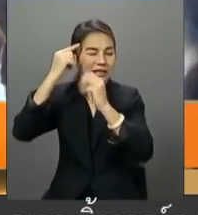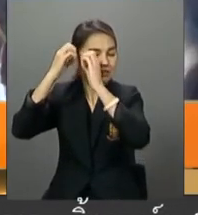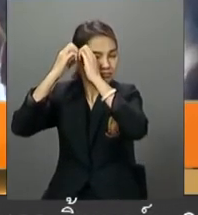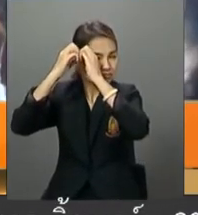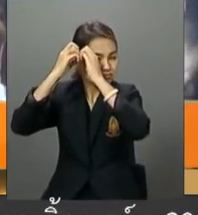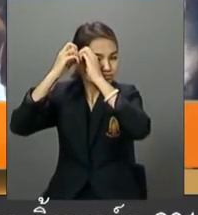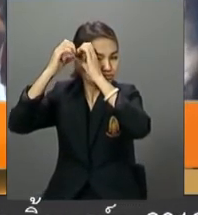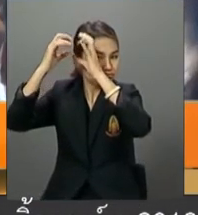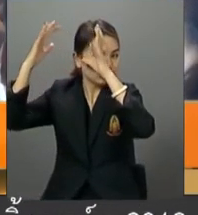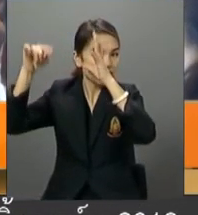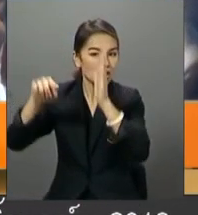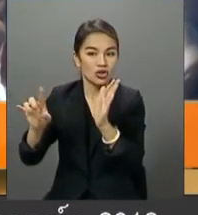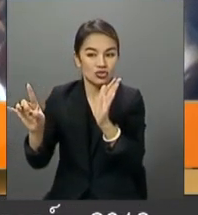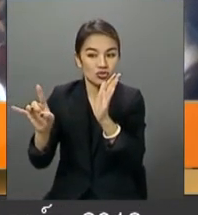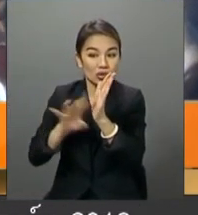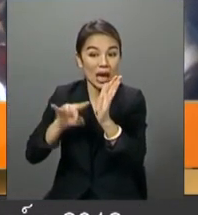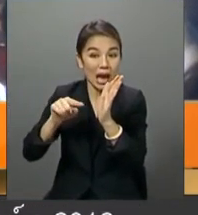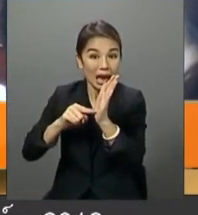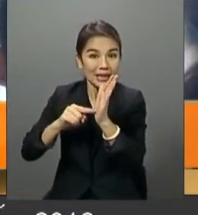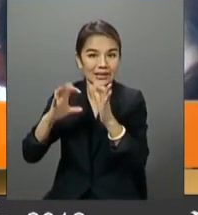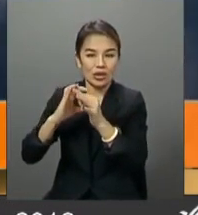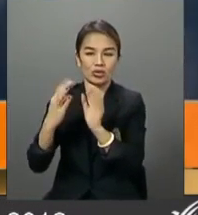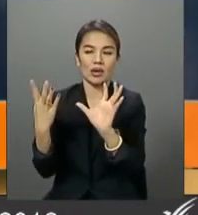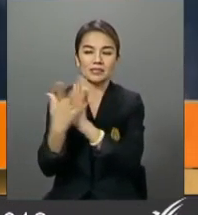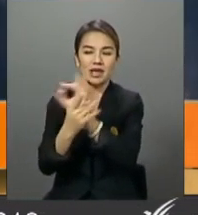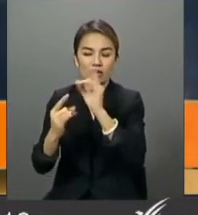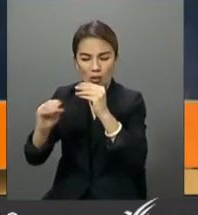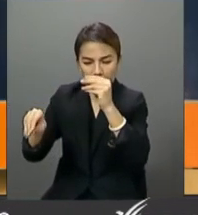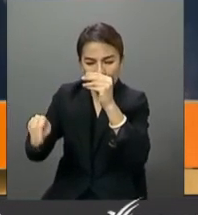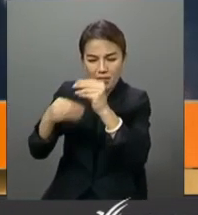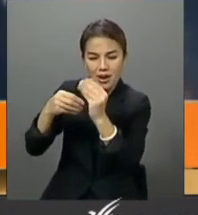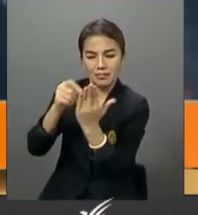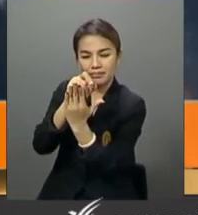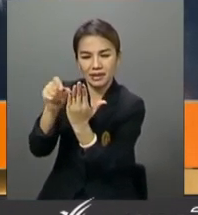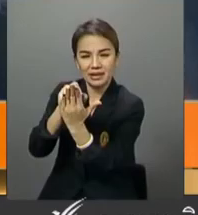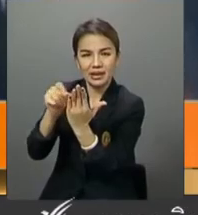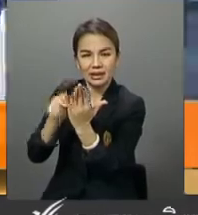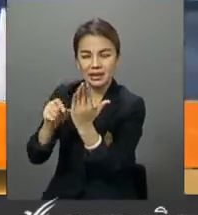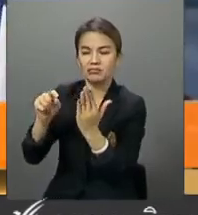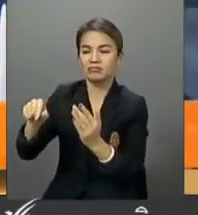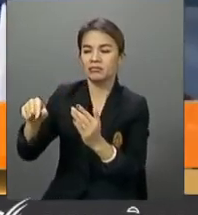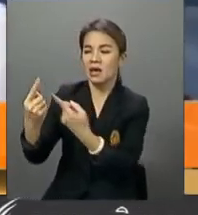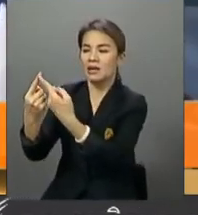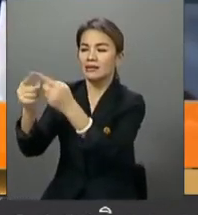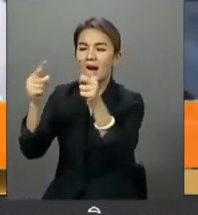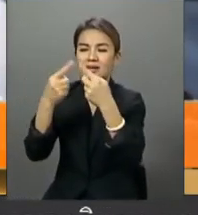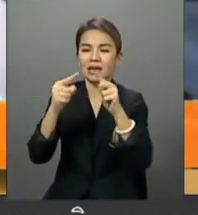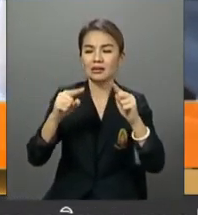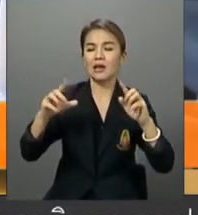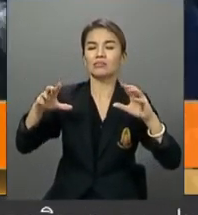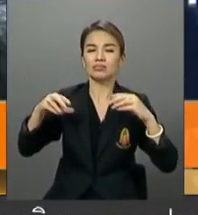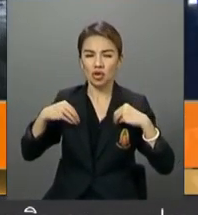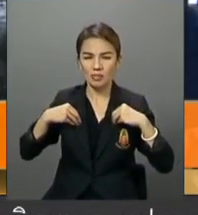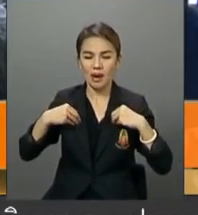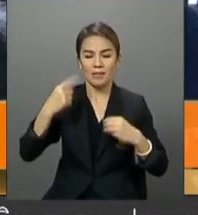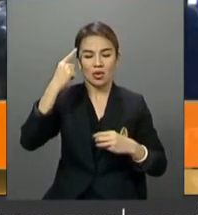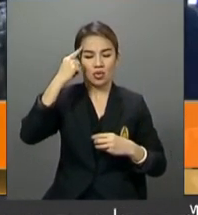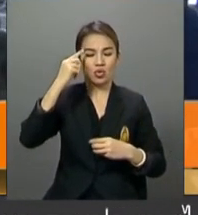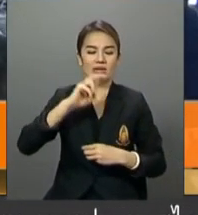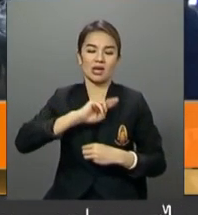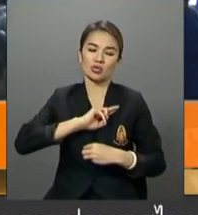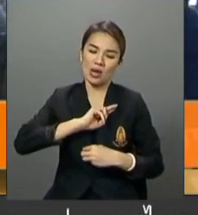ยเล่มสุดท้ายได้สอดแทรกประเด็นทางสังคมมากขึ้นเช่นการยอมรับความแตกต่างหลากหลายและการรู้จักตัวเองผ่านตัวละ